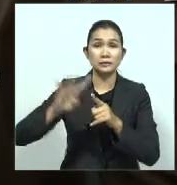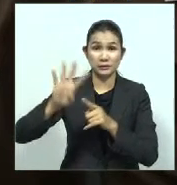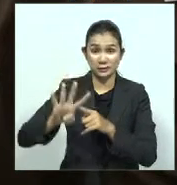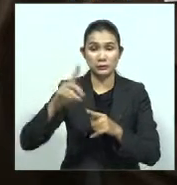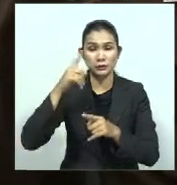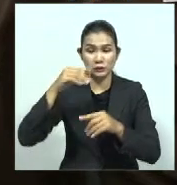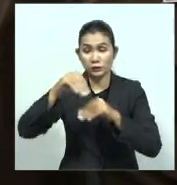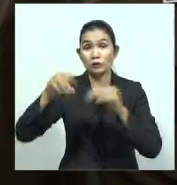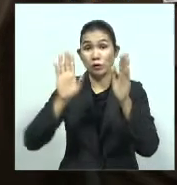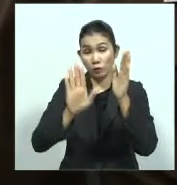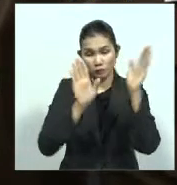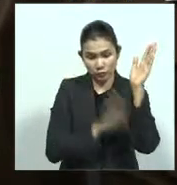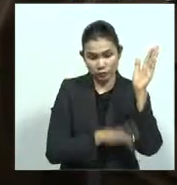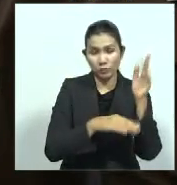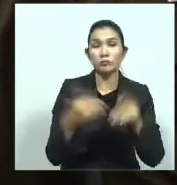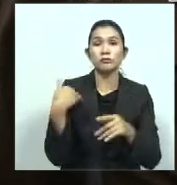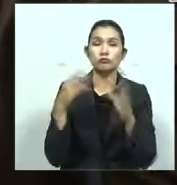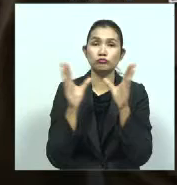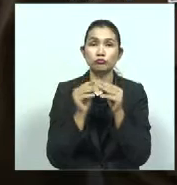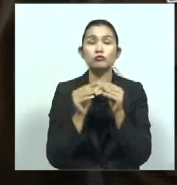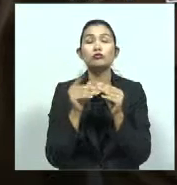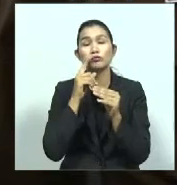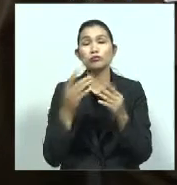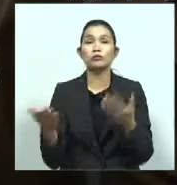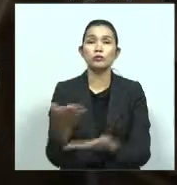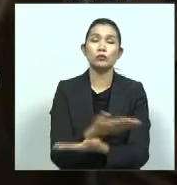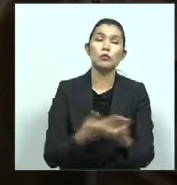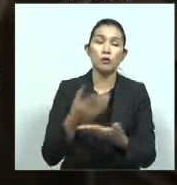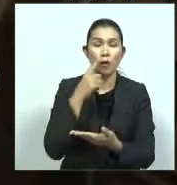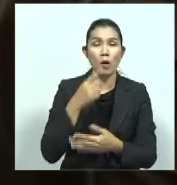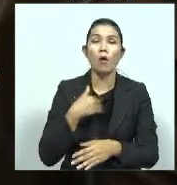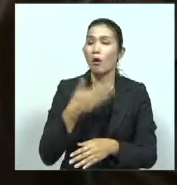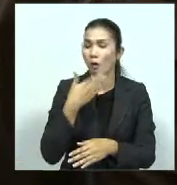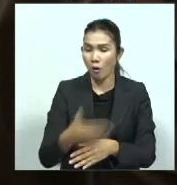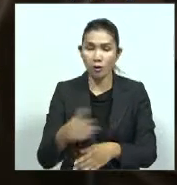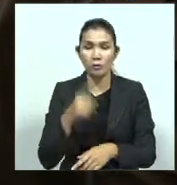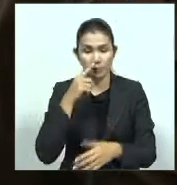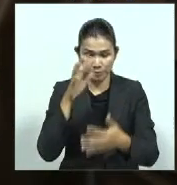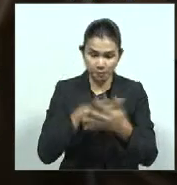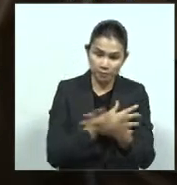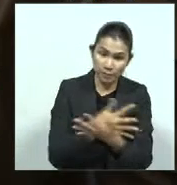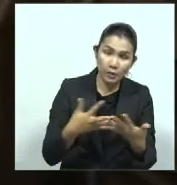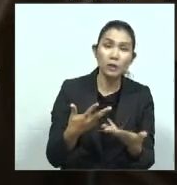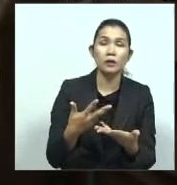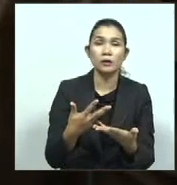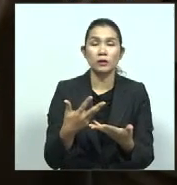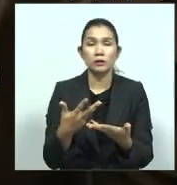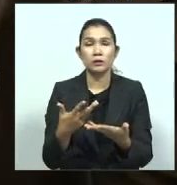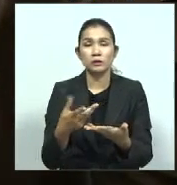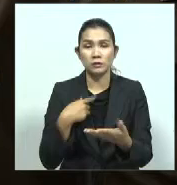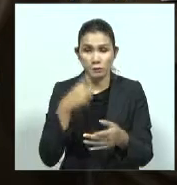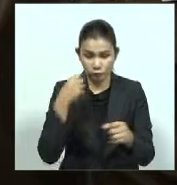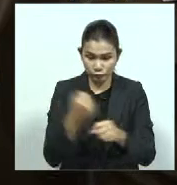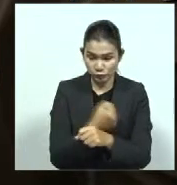นที่ก็ได้มีการประชุมกันมาโดยตลอดนะครับแผนการต่างๆก็มีการซัก